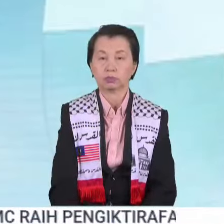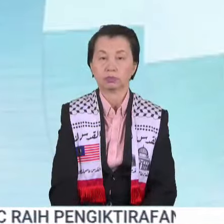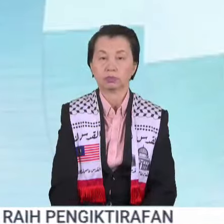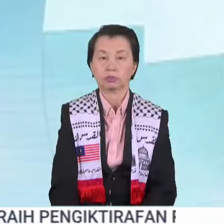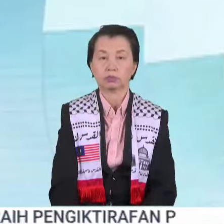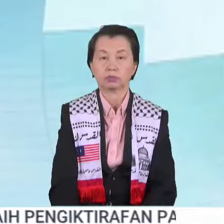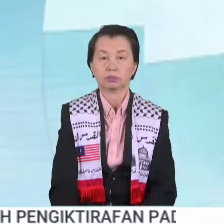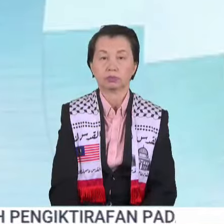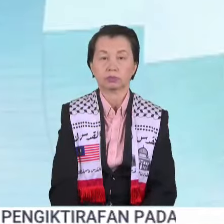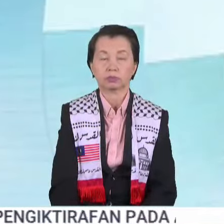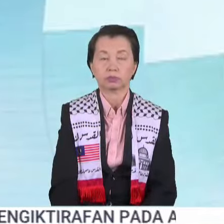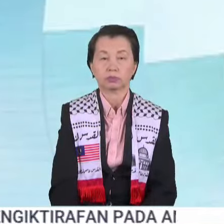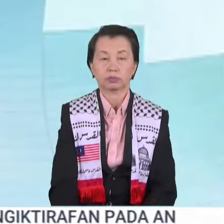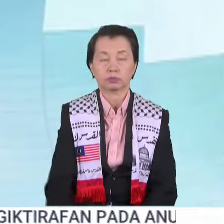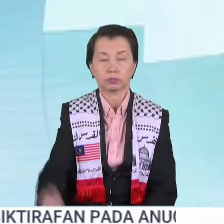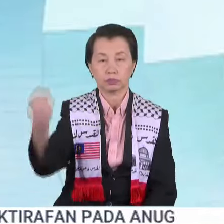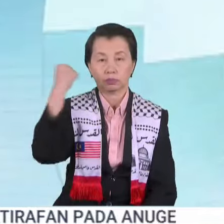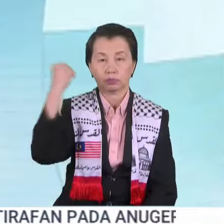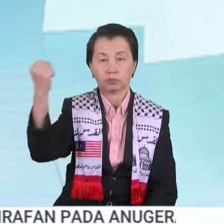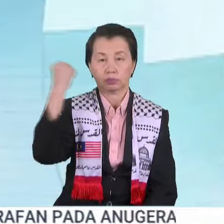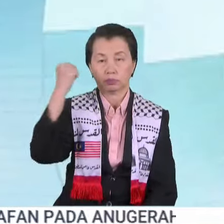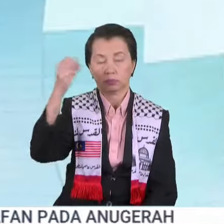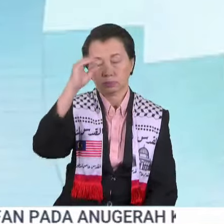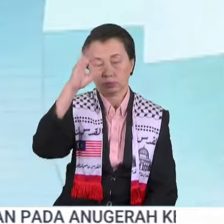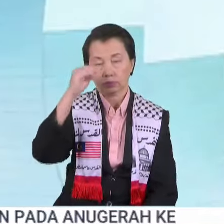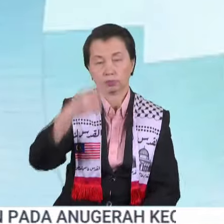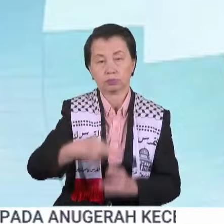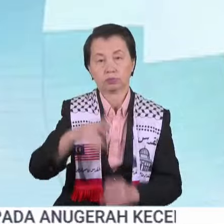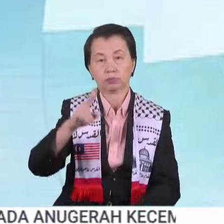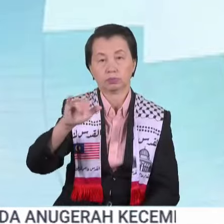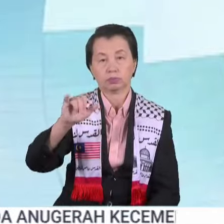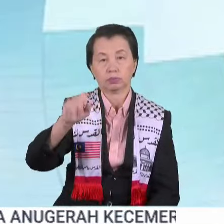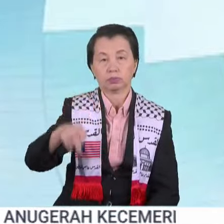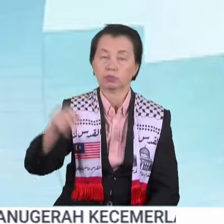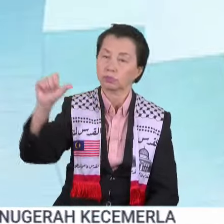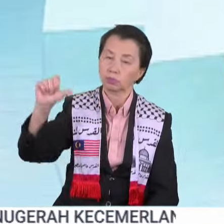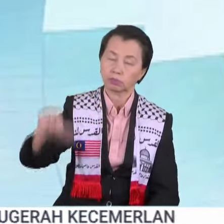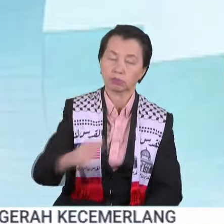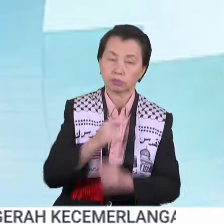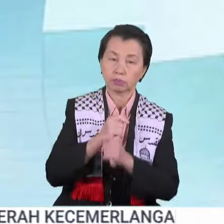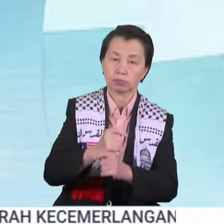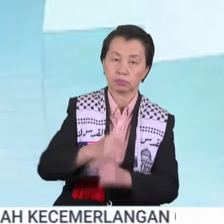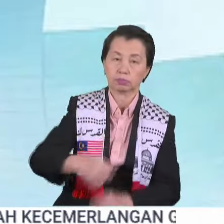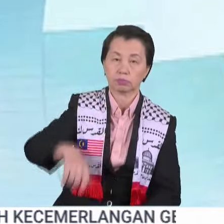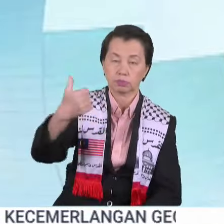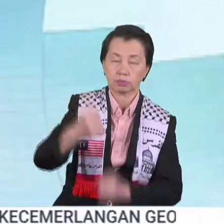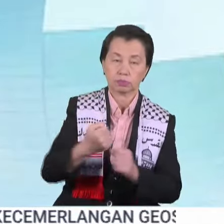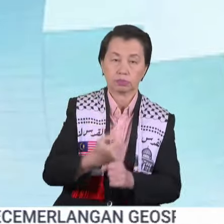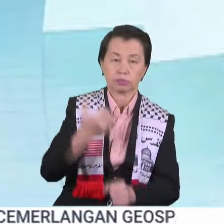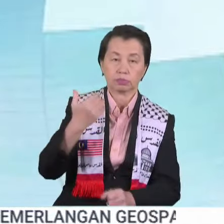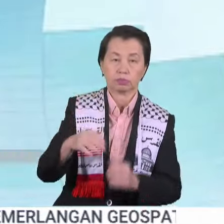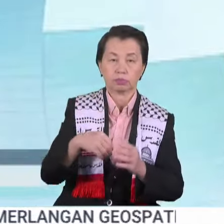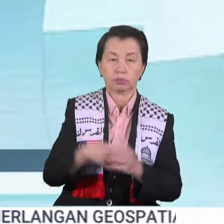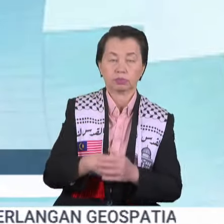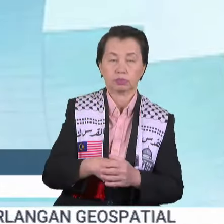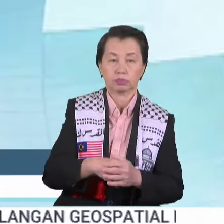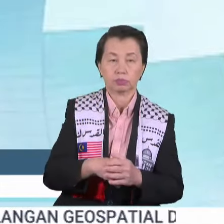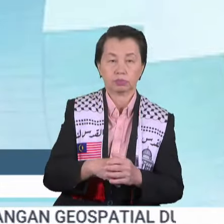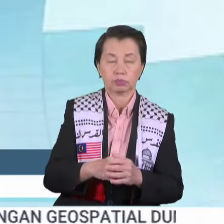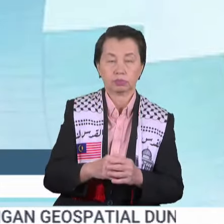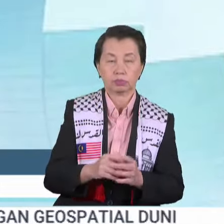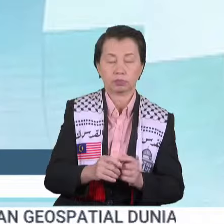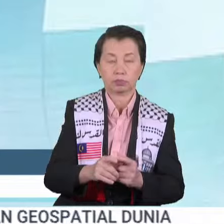Perkembangan saingan Ironman 2024, atlet muda negara Yap Ki Ying gagal mempertahankan kejuaraan dimenangi tahun lalu dalam acara triathlon